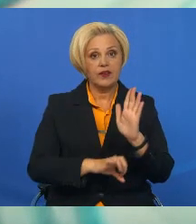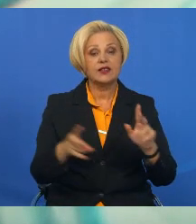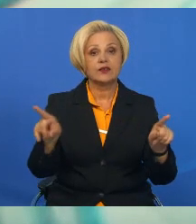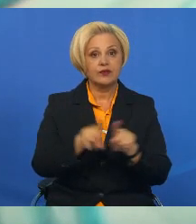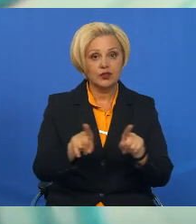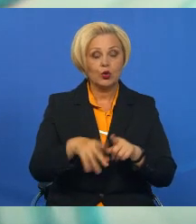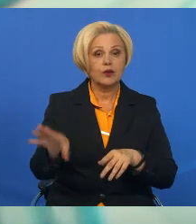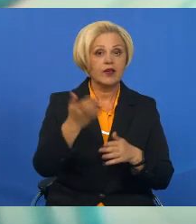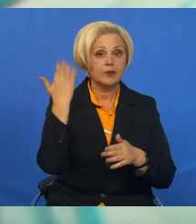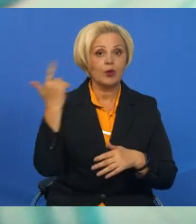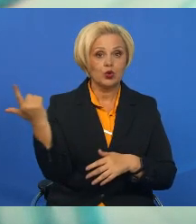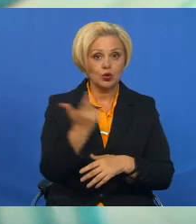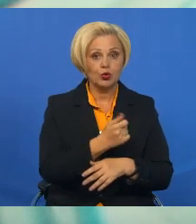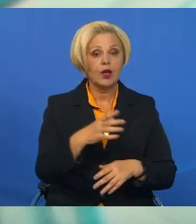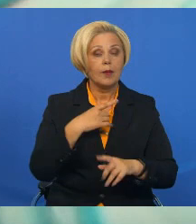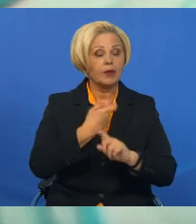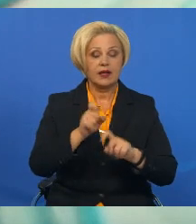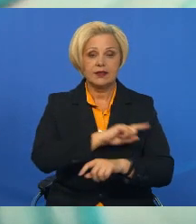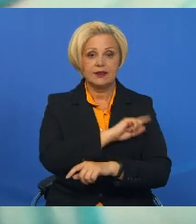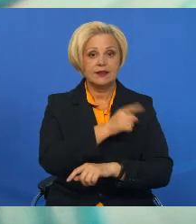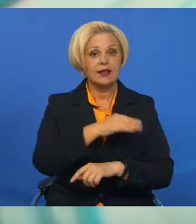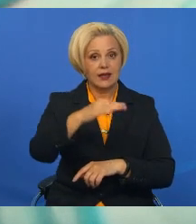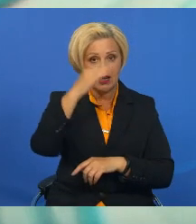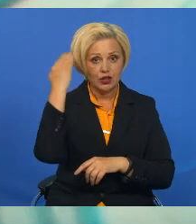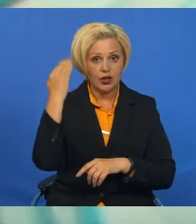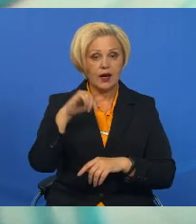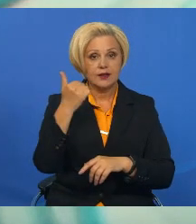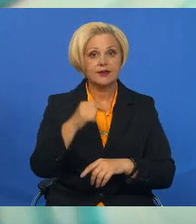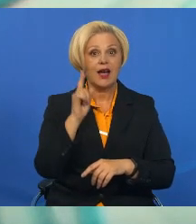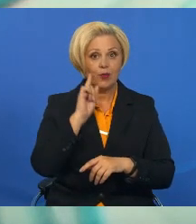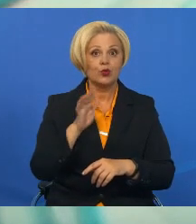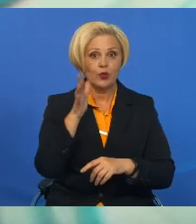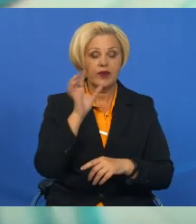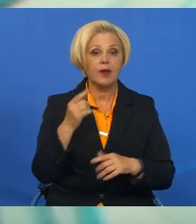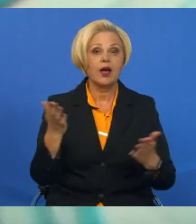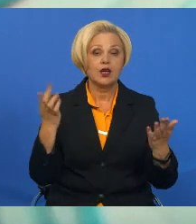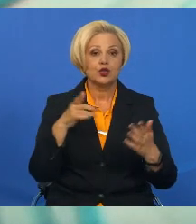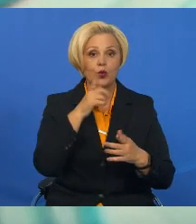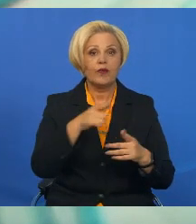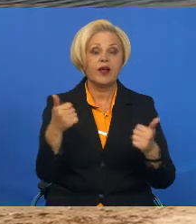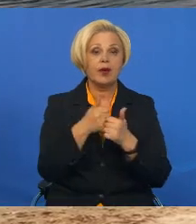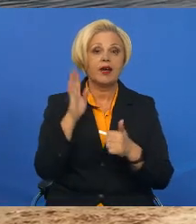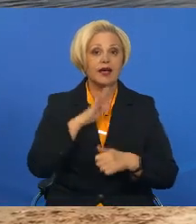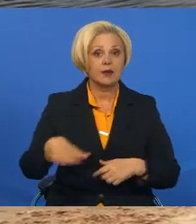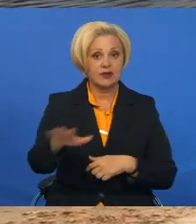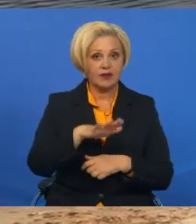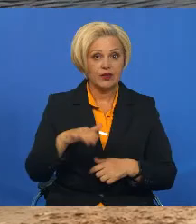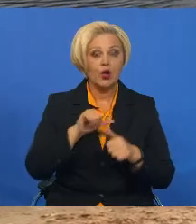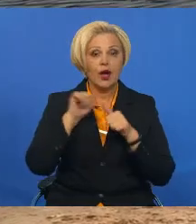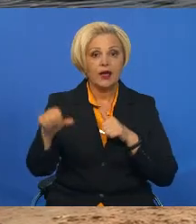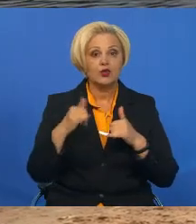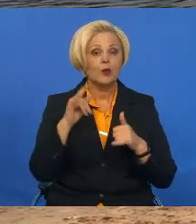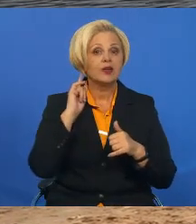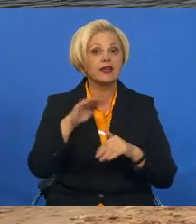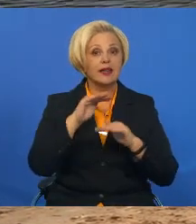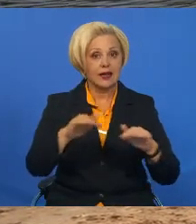менш, увесь минулий тиждень трималася невиносна спякота. Саме зручний час для того, щоб провести його побач з водойомом. Особливо для